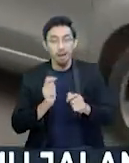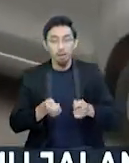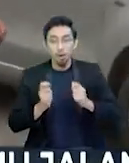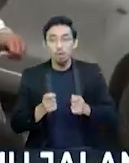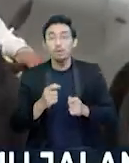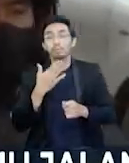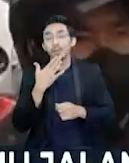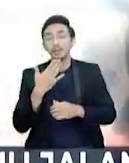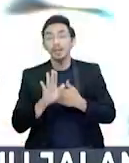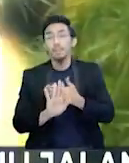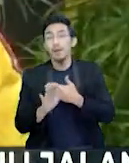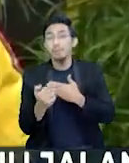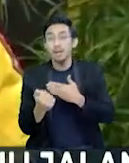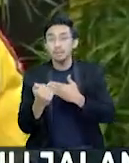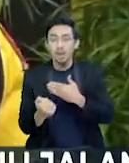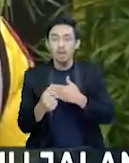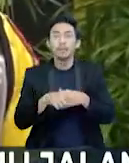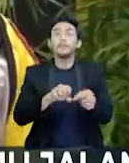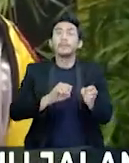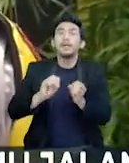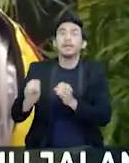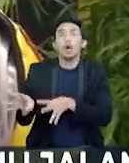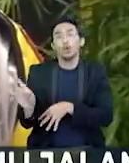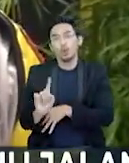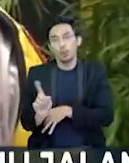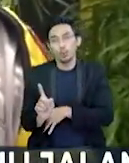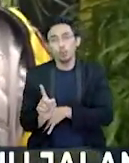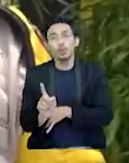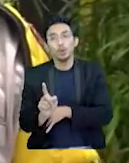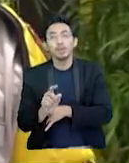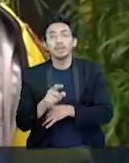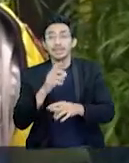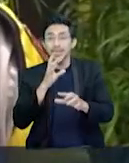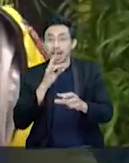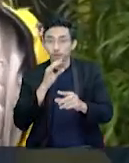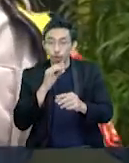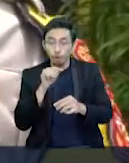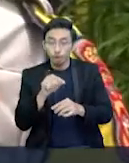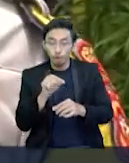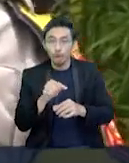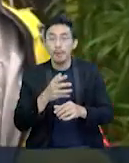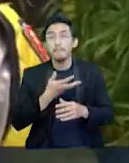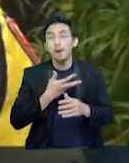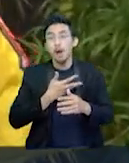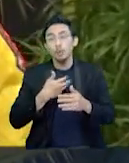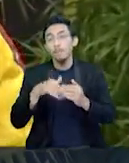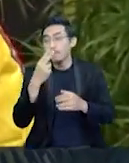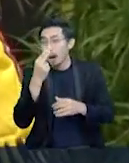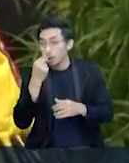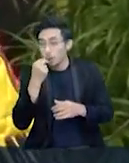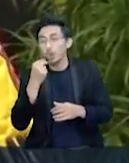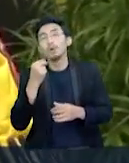lain. Cianjur menuju ke Bandung pasti melewati Pasar Tagok. Jadi pasti kita alihkan ke Pasar Tagok apabila memang